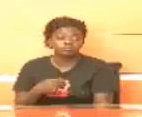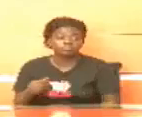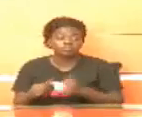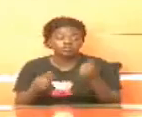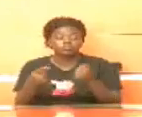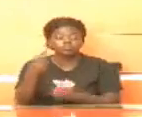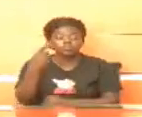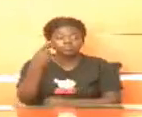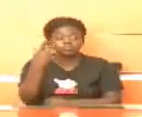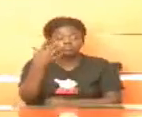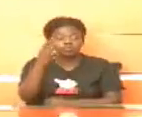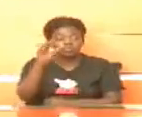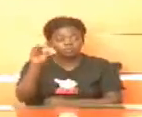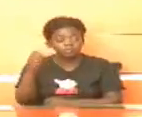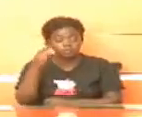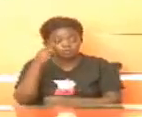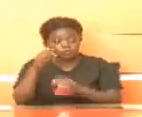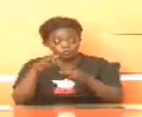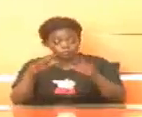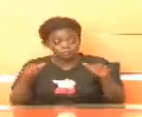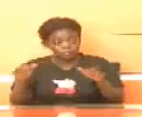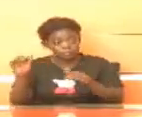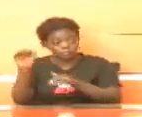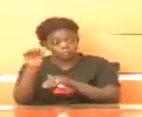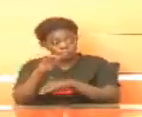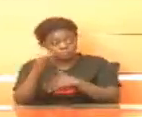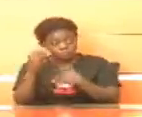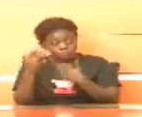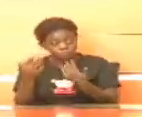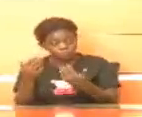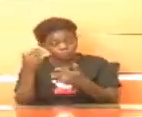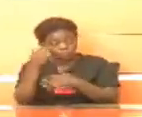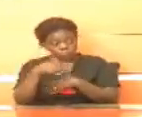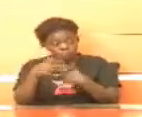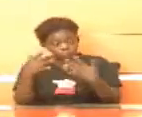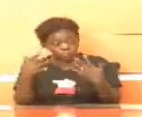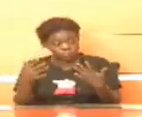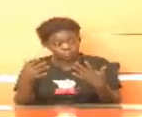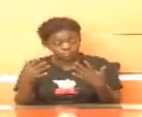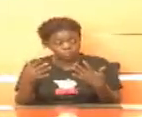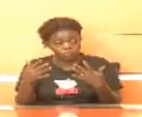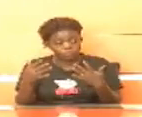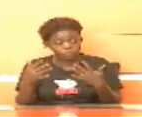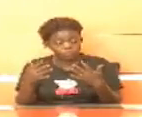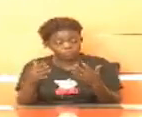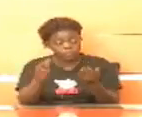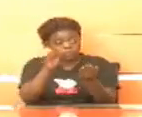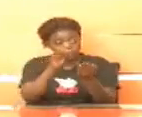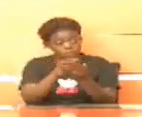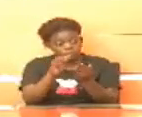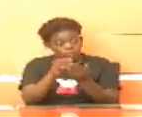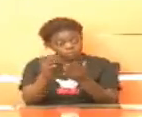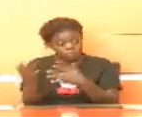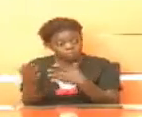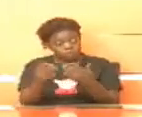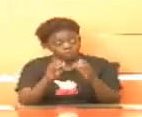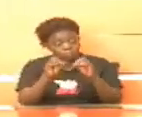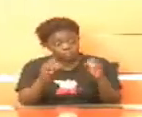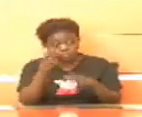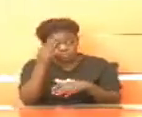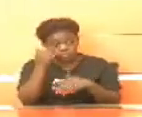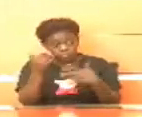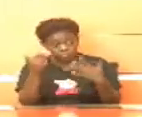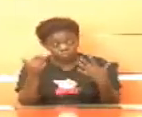kulukumu 5 balabanga maketi erinkinze nnyo then babusiba ekitegeera ne batubanga tebakyaleeta engeri gye kiri